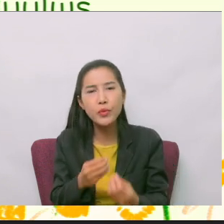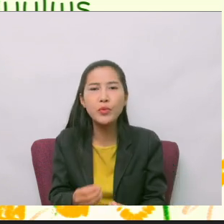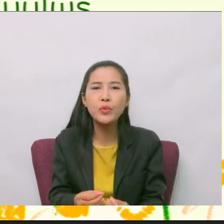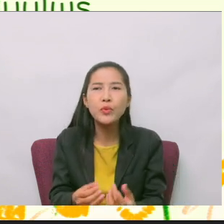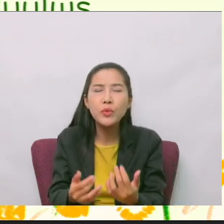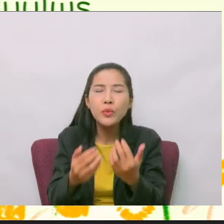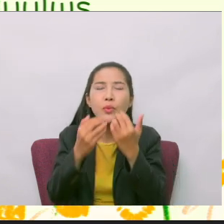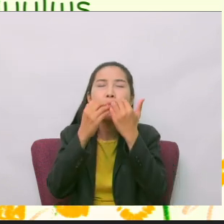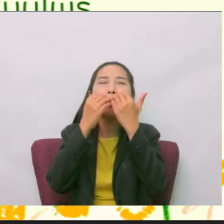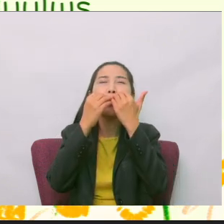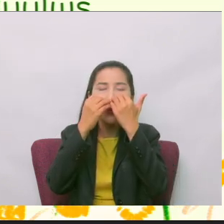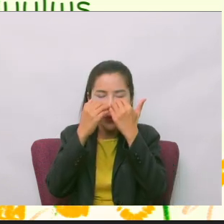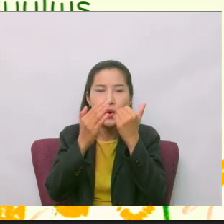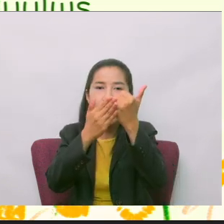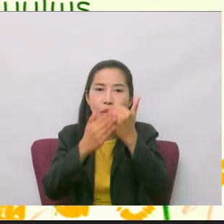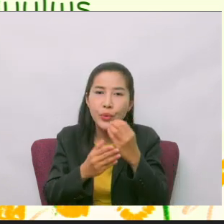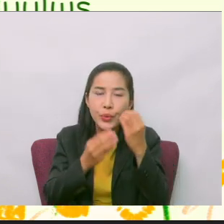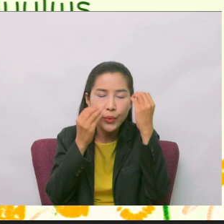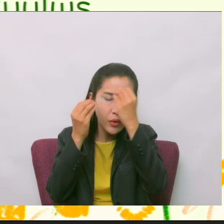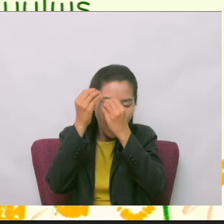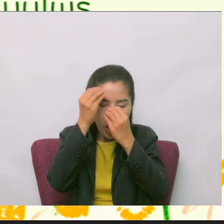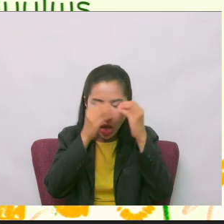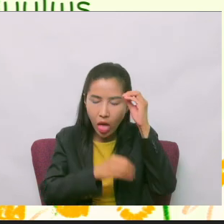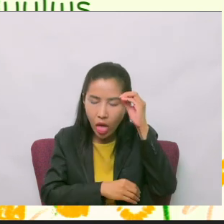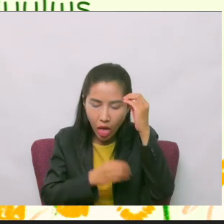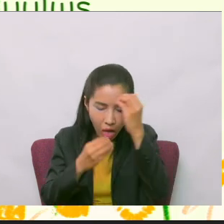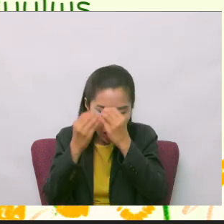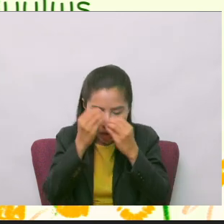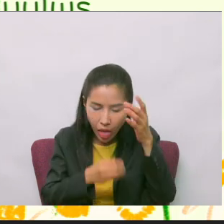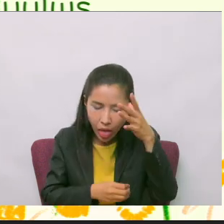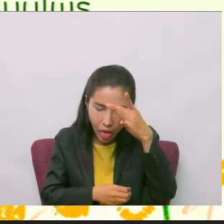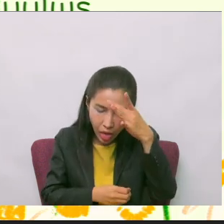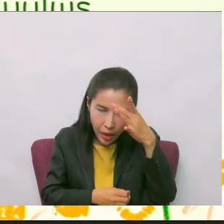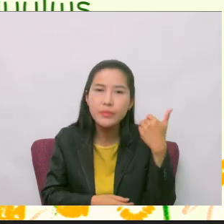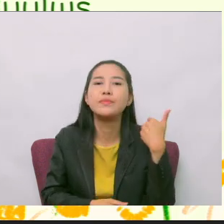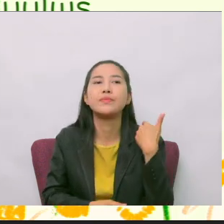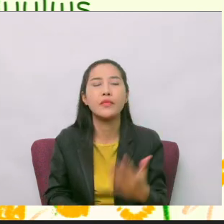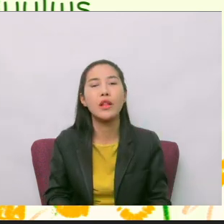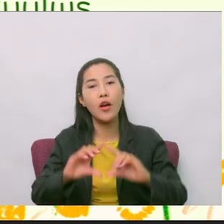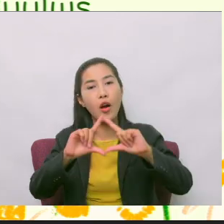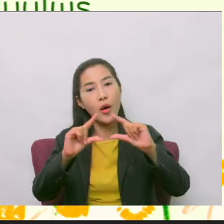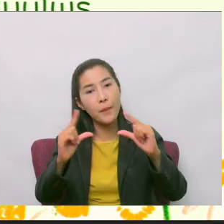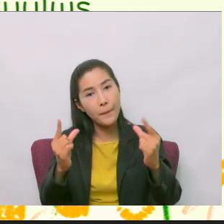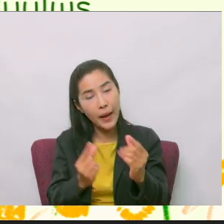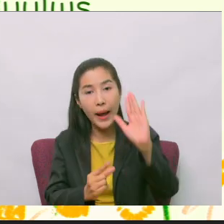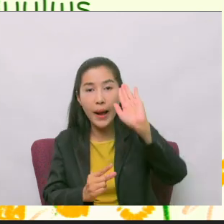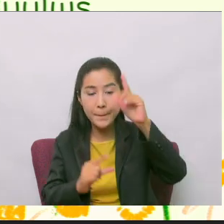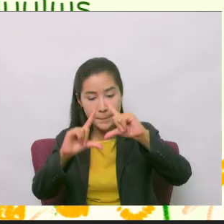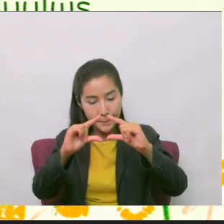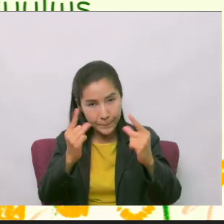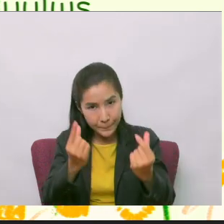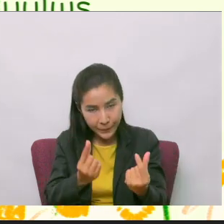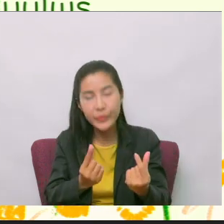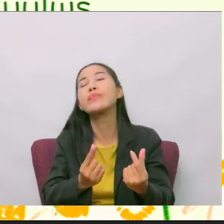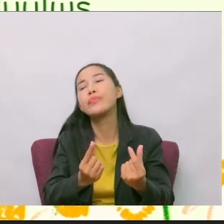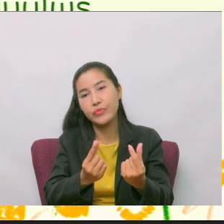ได้นะคะใบมะขามเมื่อสักครู่ได้พูดไปแล้วนะคะบำรุงผิวพรรณนะคะแล้วก็ยังมีในเรื่องของแก้บวมได้ด้วยนะ